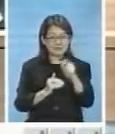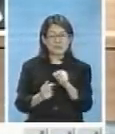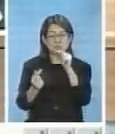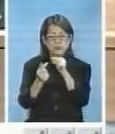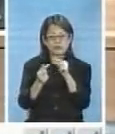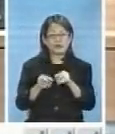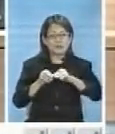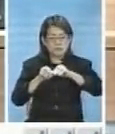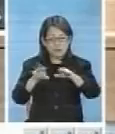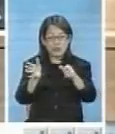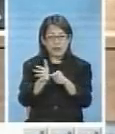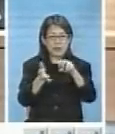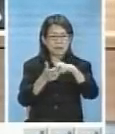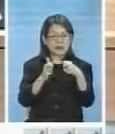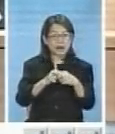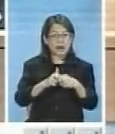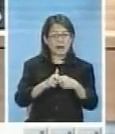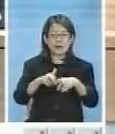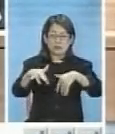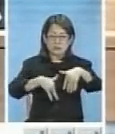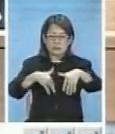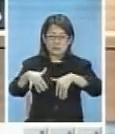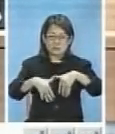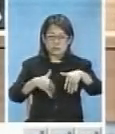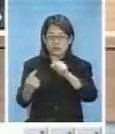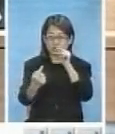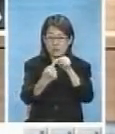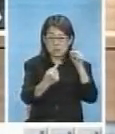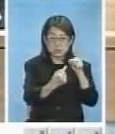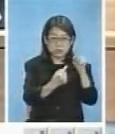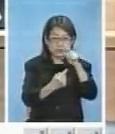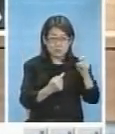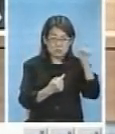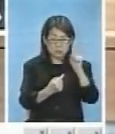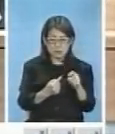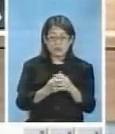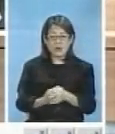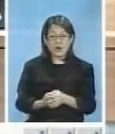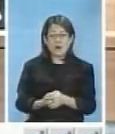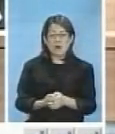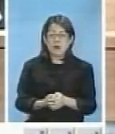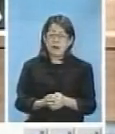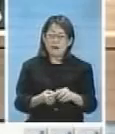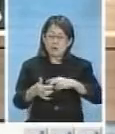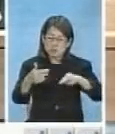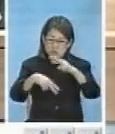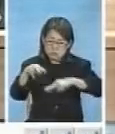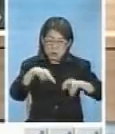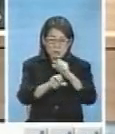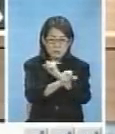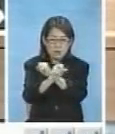จุดตรงประเด็นหรือไม่เกาถูกที่คันหรือไม่รักษาโรคถูกหรือไม่โร